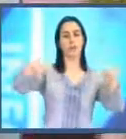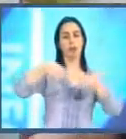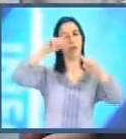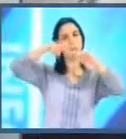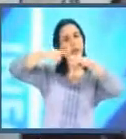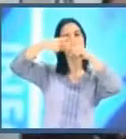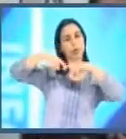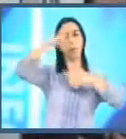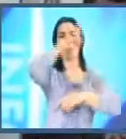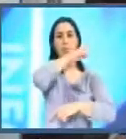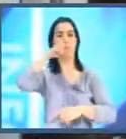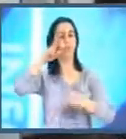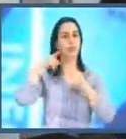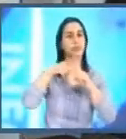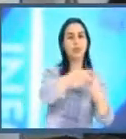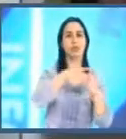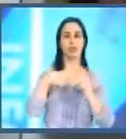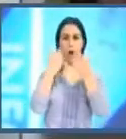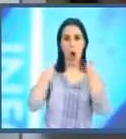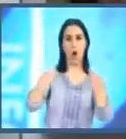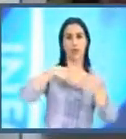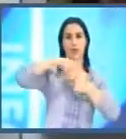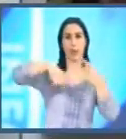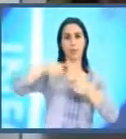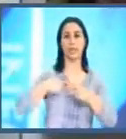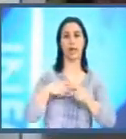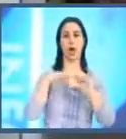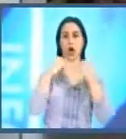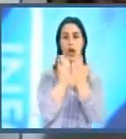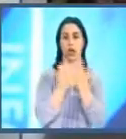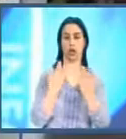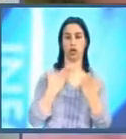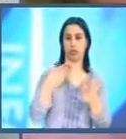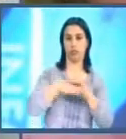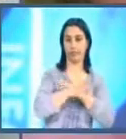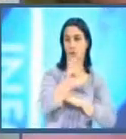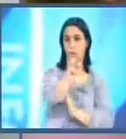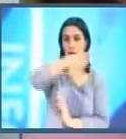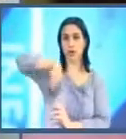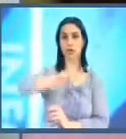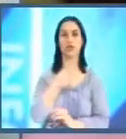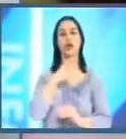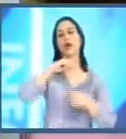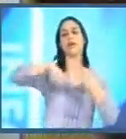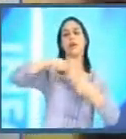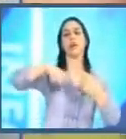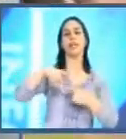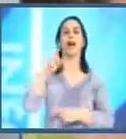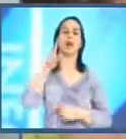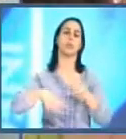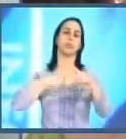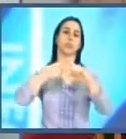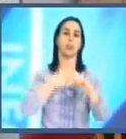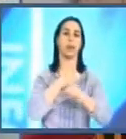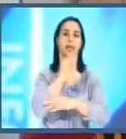i mares. El centre s'obre a famílies amb nens no escolaritzats a través de l'espai nadó i l'espai familiar. L'objectiu és